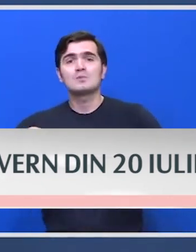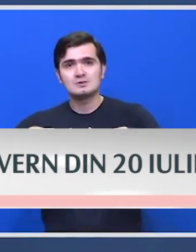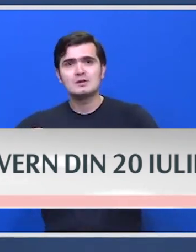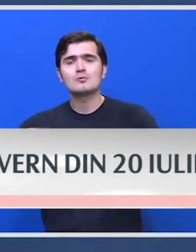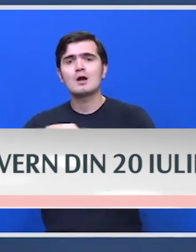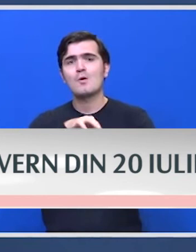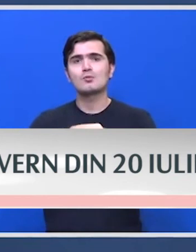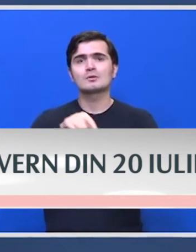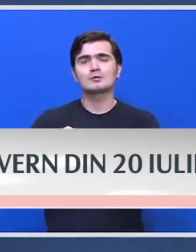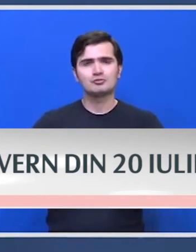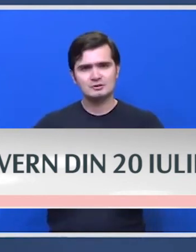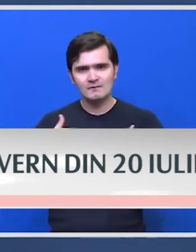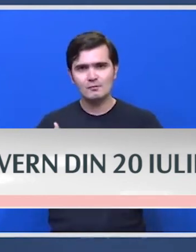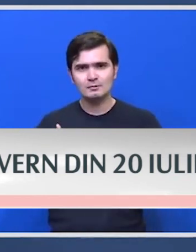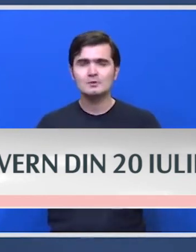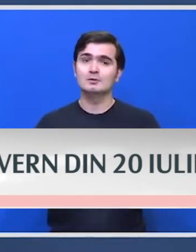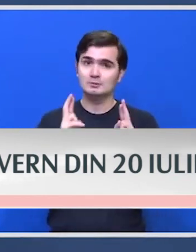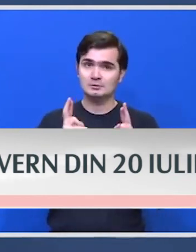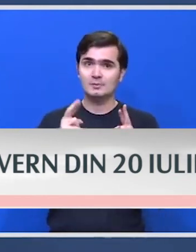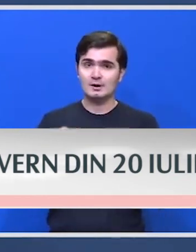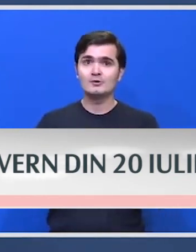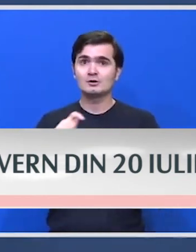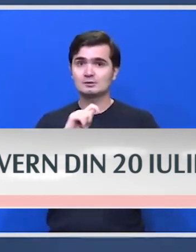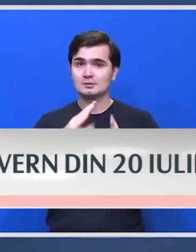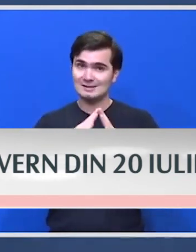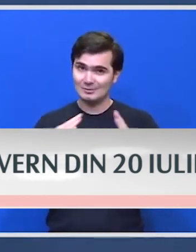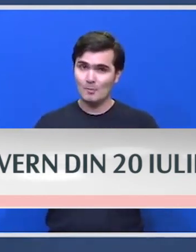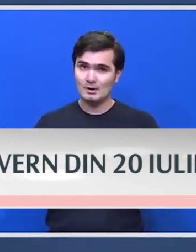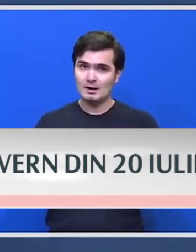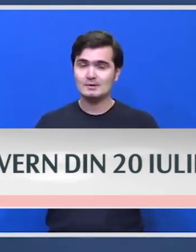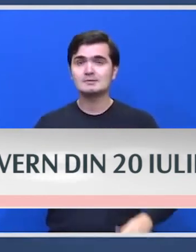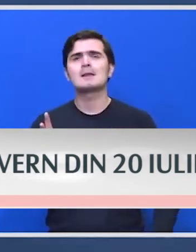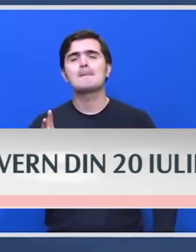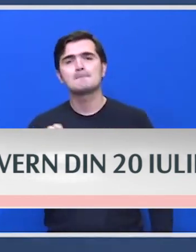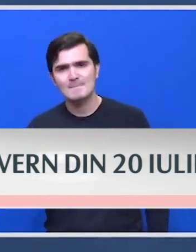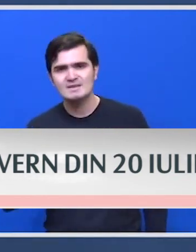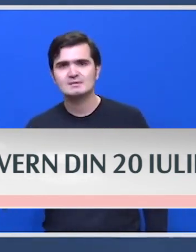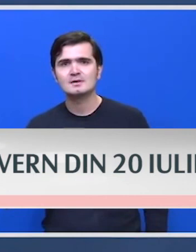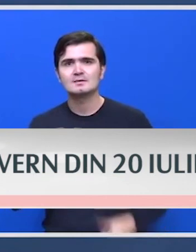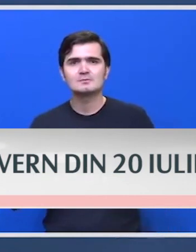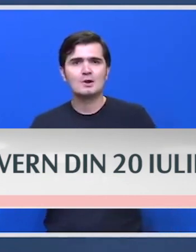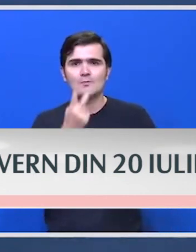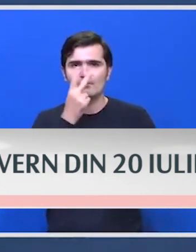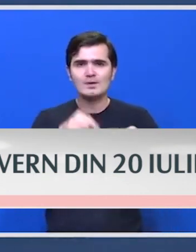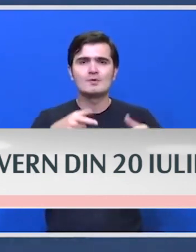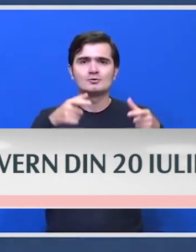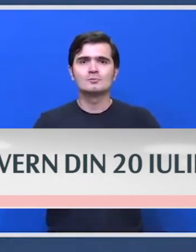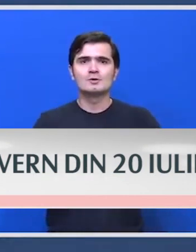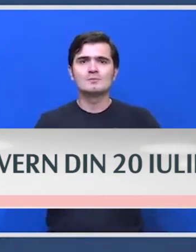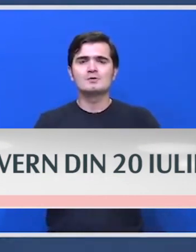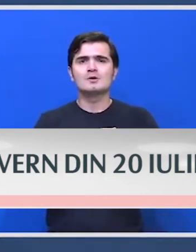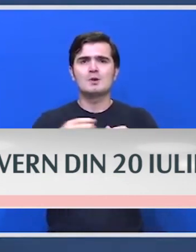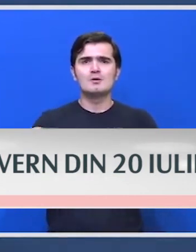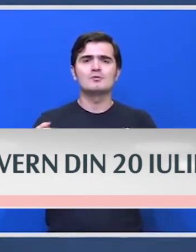coordonat acest efort și chiar sper ca în țara asta să ne pese de modul în care vedem aceste domenii pe termen lung, la